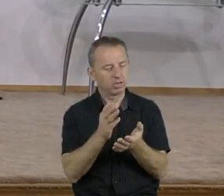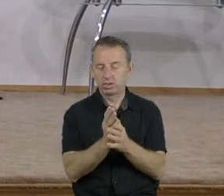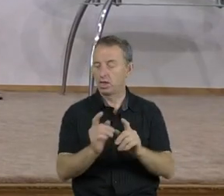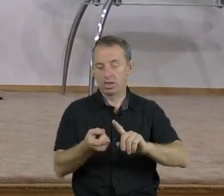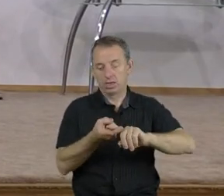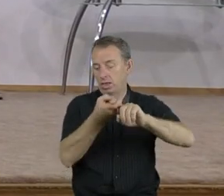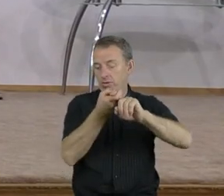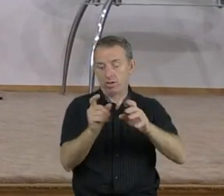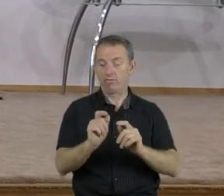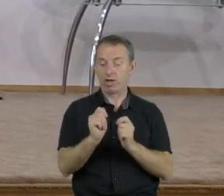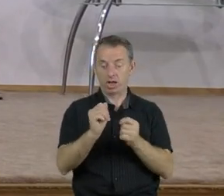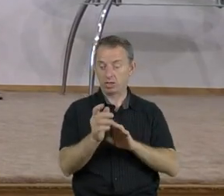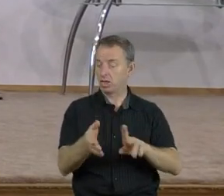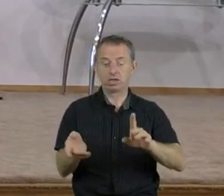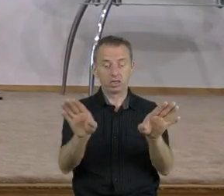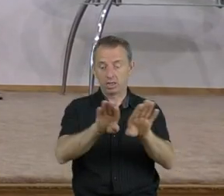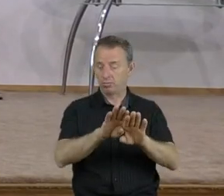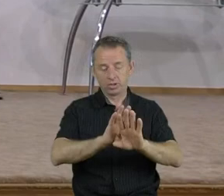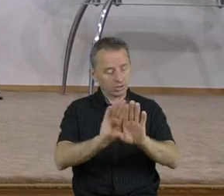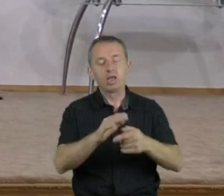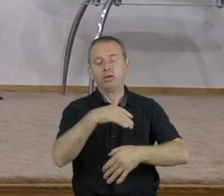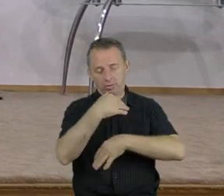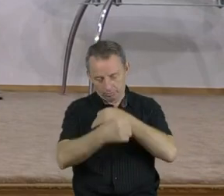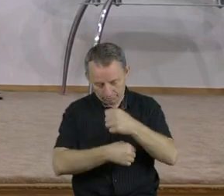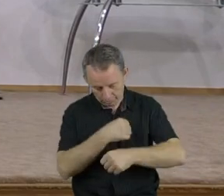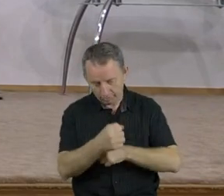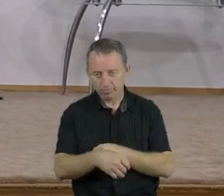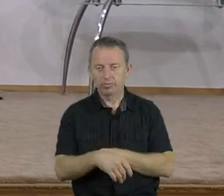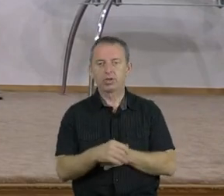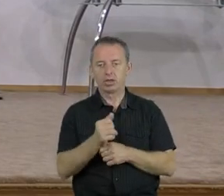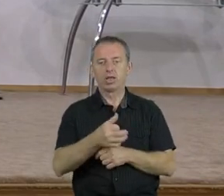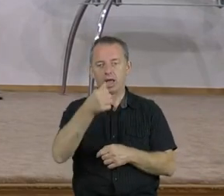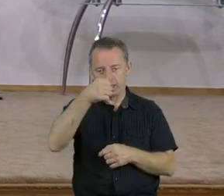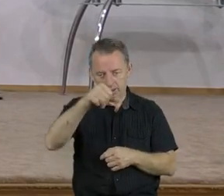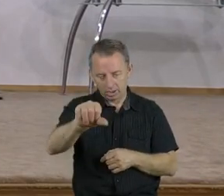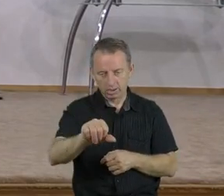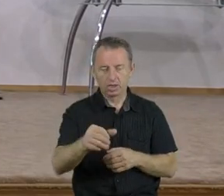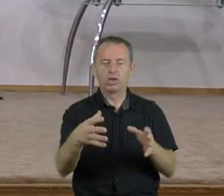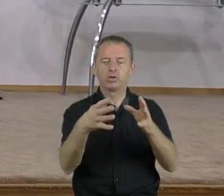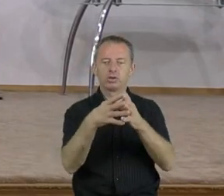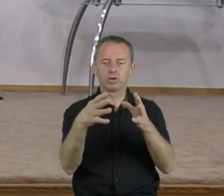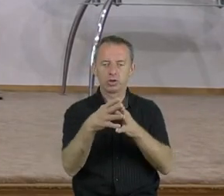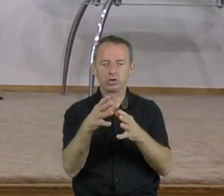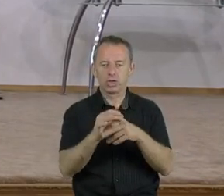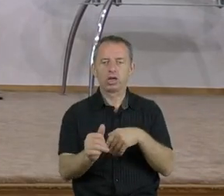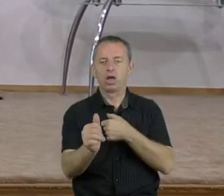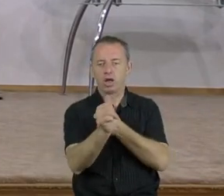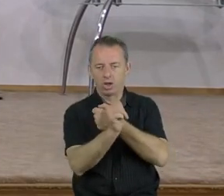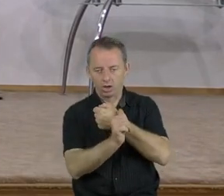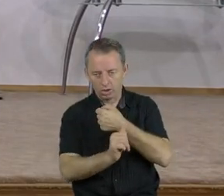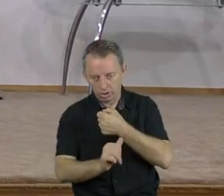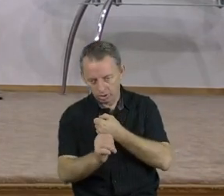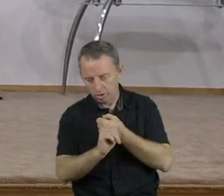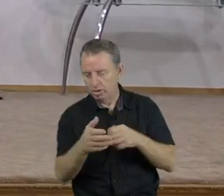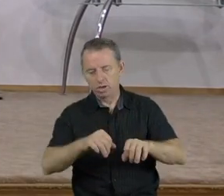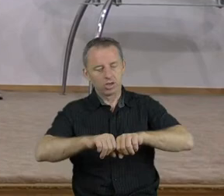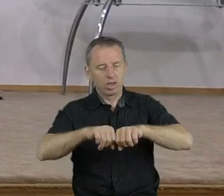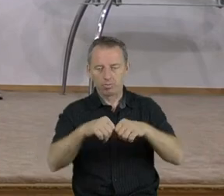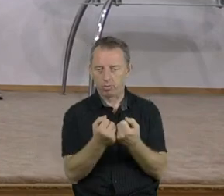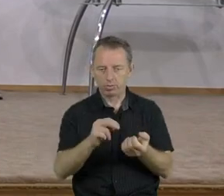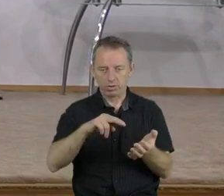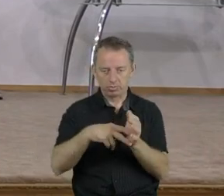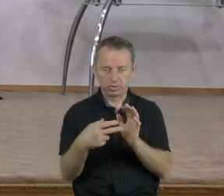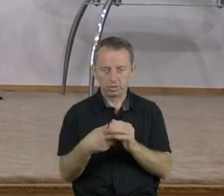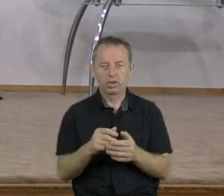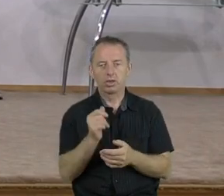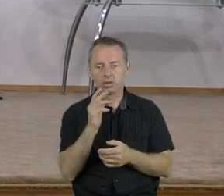działalności. Kolejne wyjście misyjne planujemy na za tydzień, czyli 10 lipca, o ile pogoda nie popsuje nam planów. Bo już